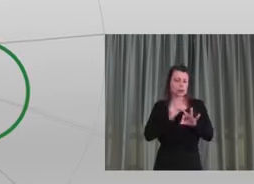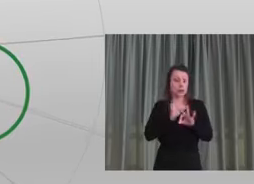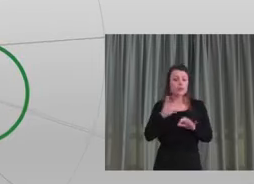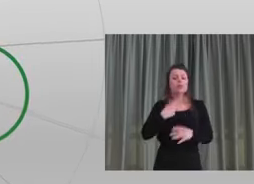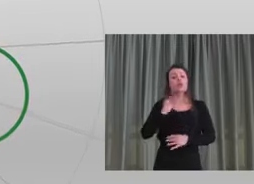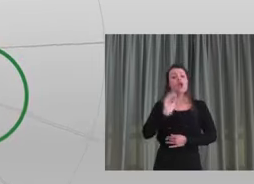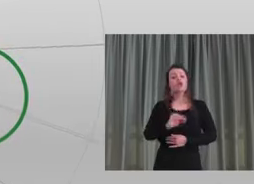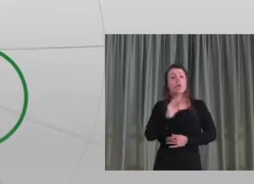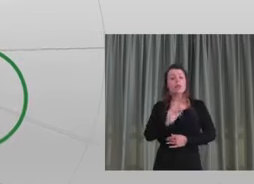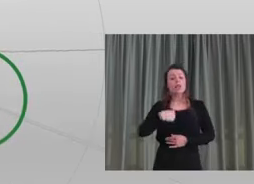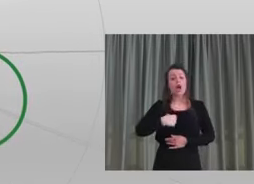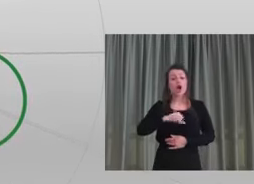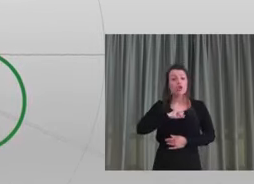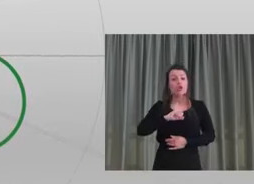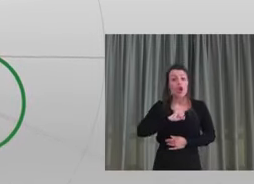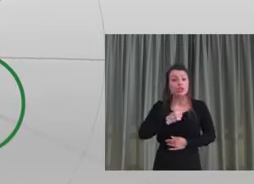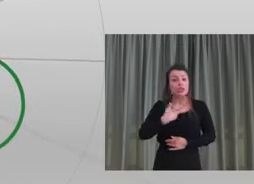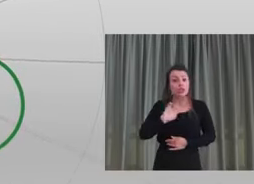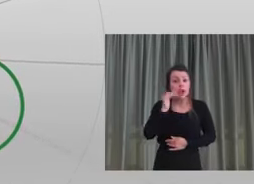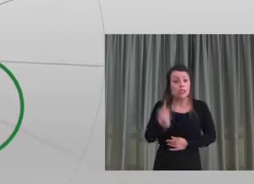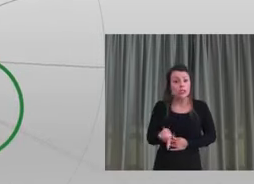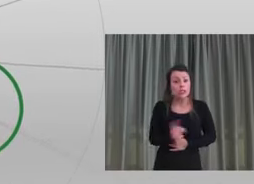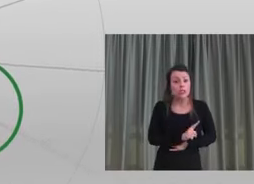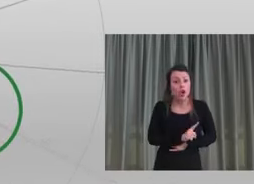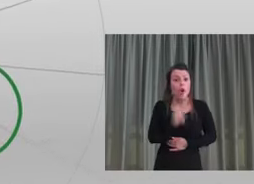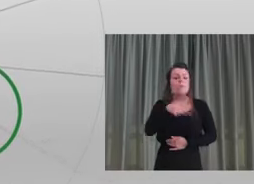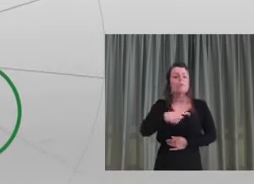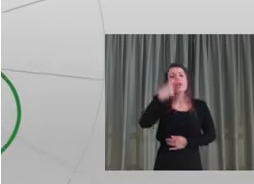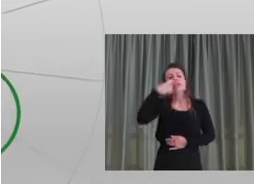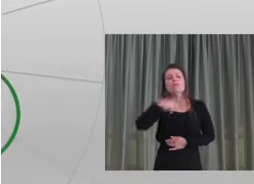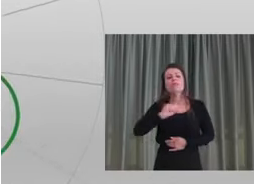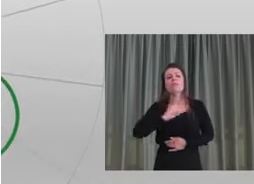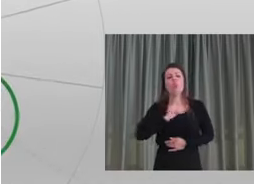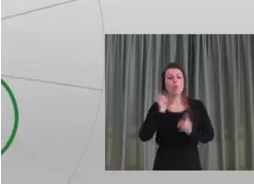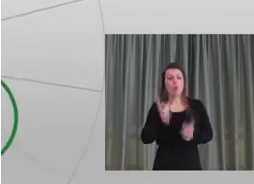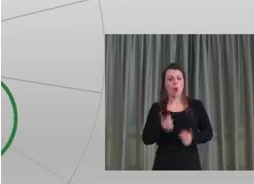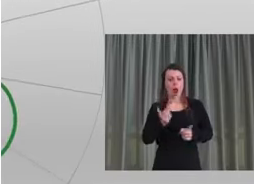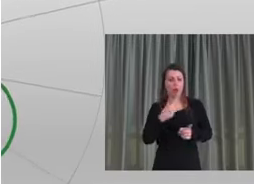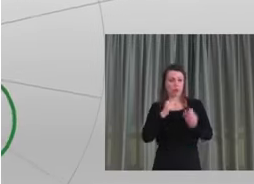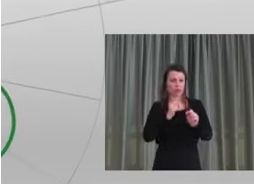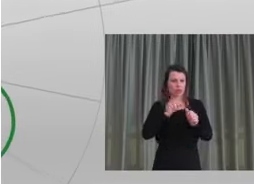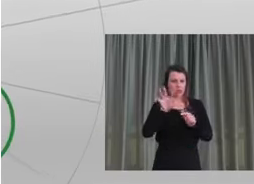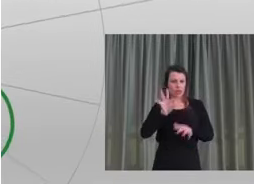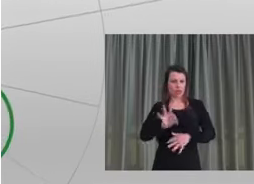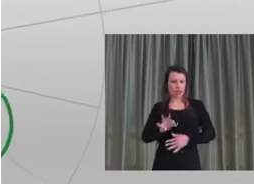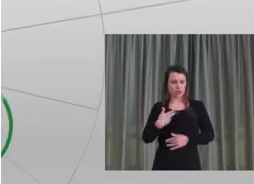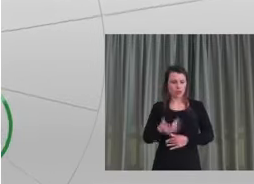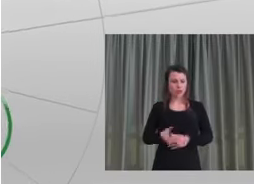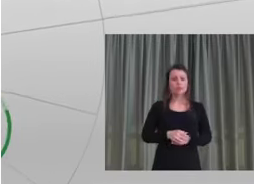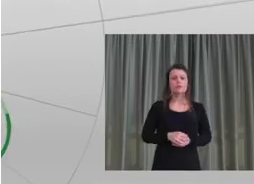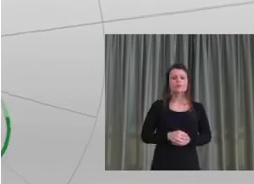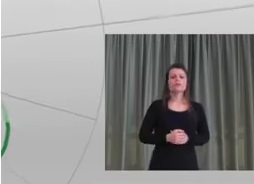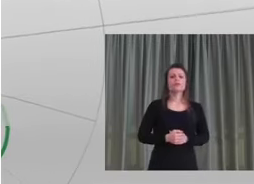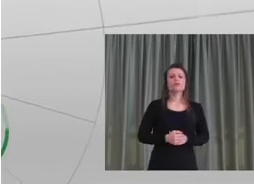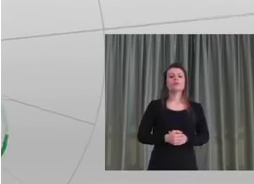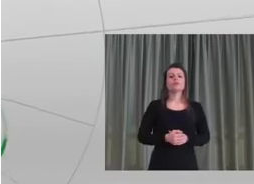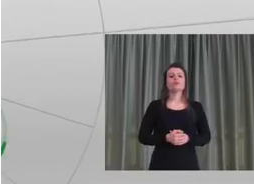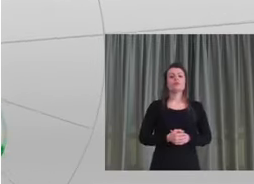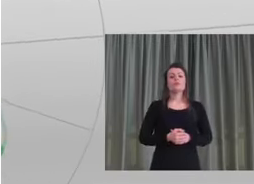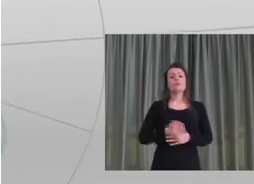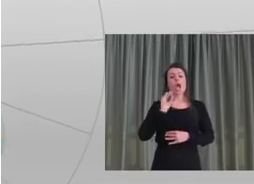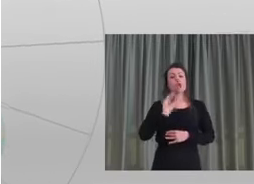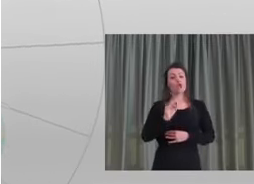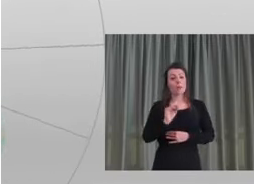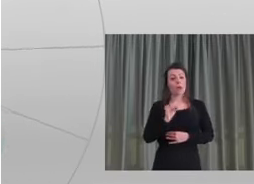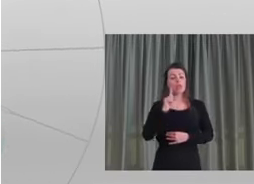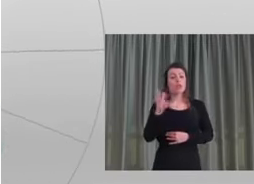abbiamo tosse e che tipo di tosse abbiamo le diverse opzioni poi abbiamo la domanda se soffriamo di